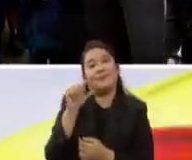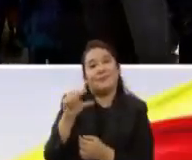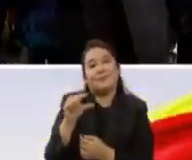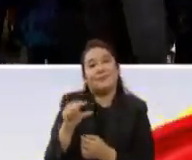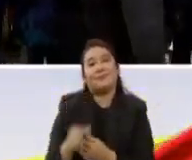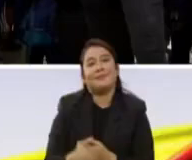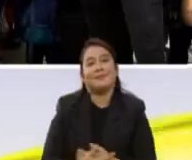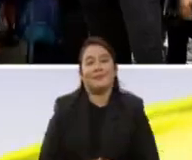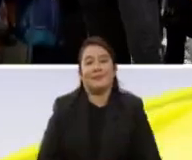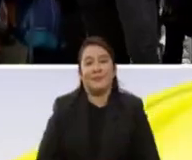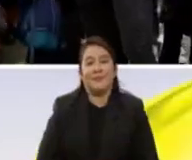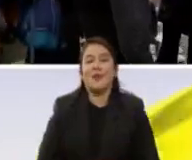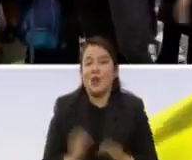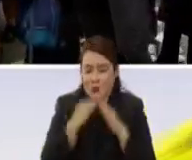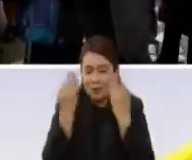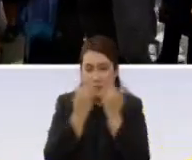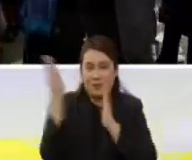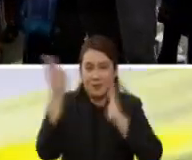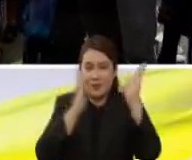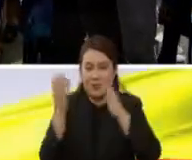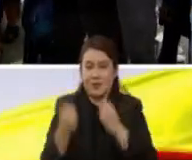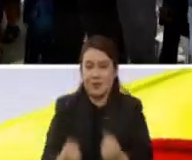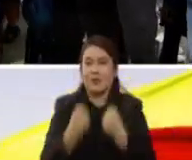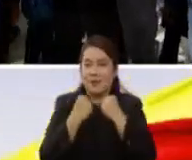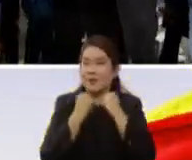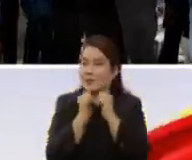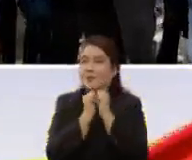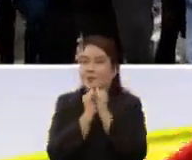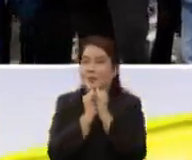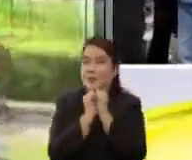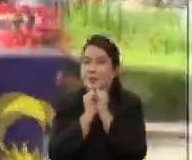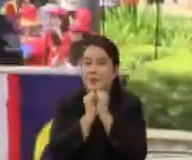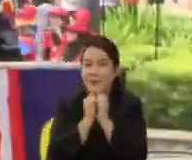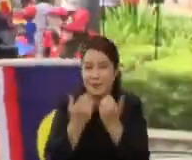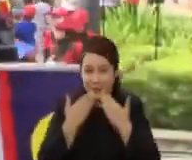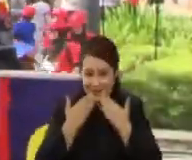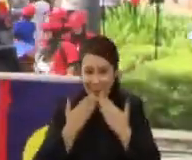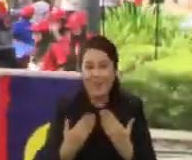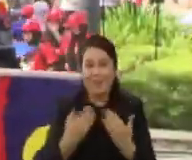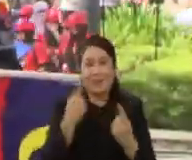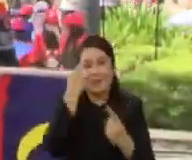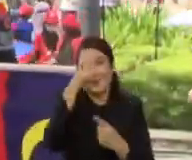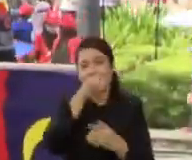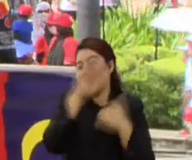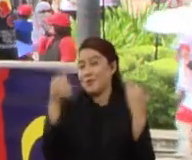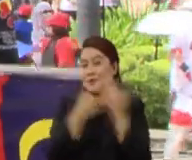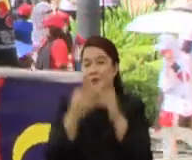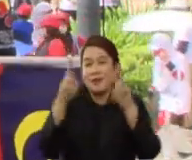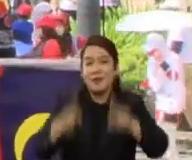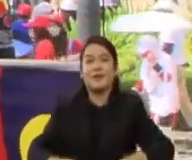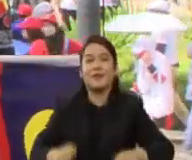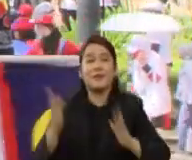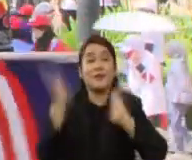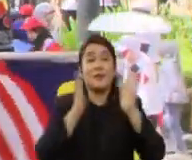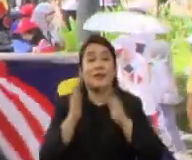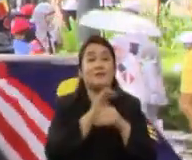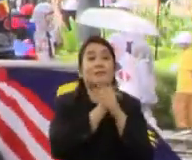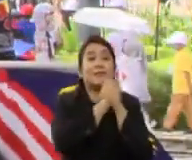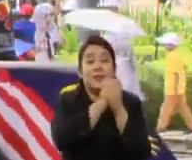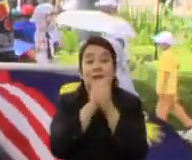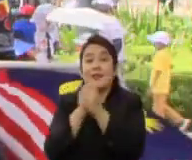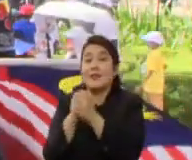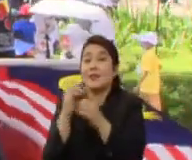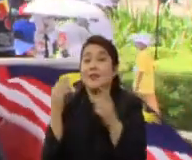semua. Keluarga Malaysia teguh bersama. Terima kasih untuk seluruh rakyat Malaysia dan tahniah untuk anda